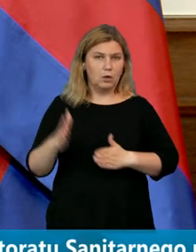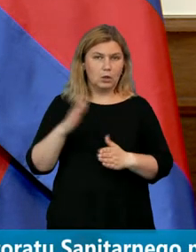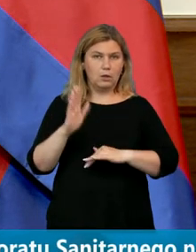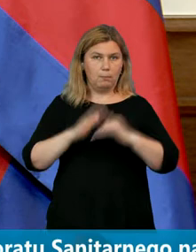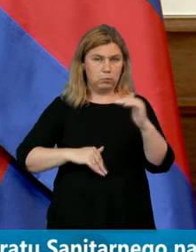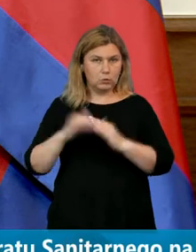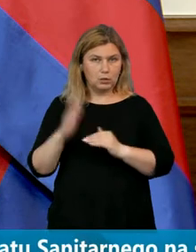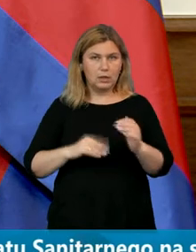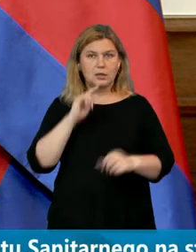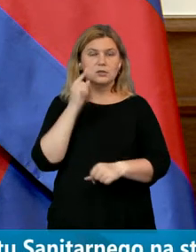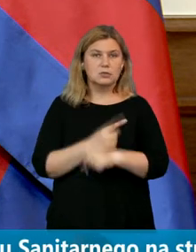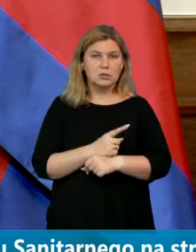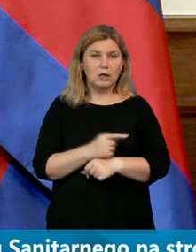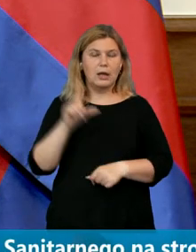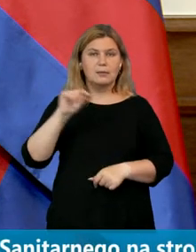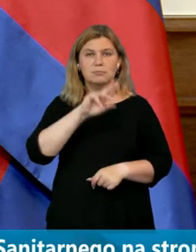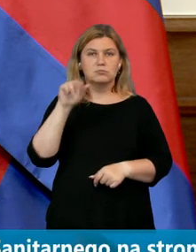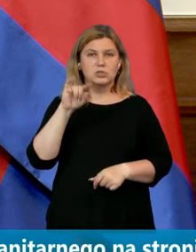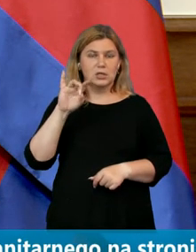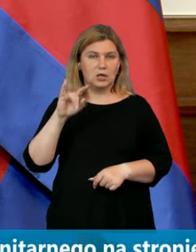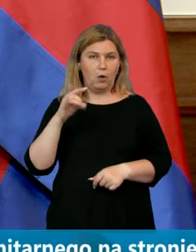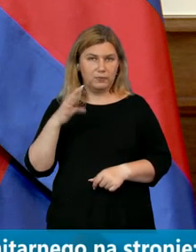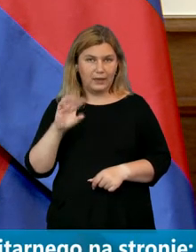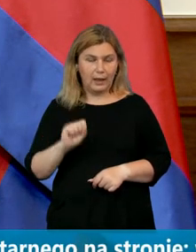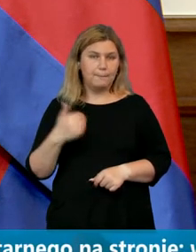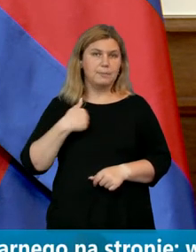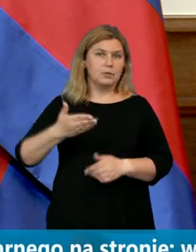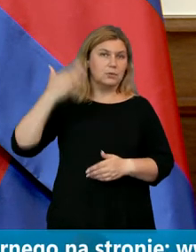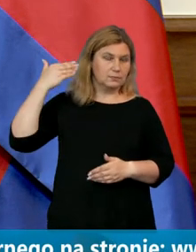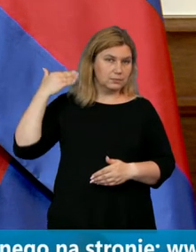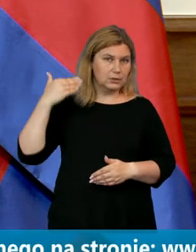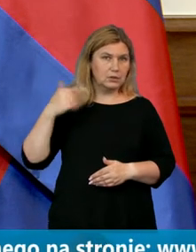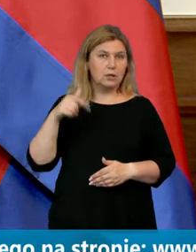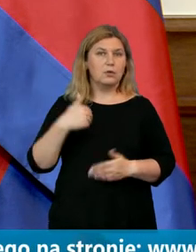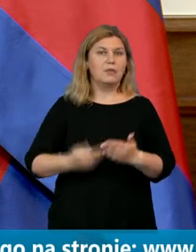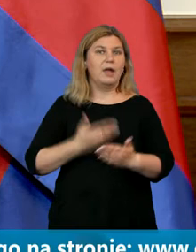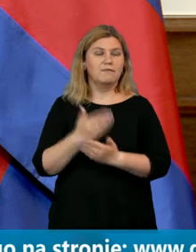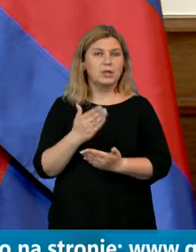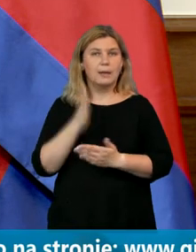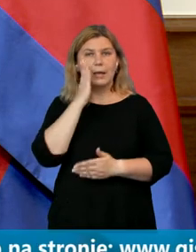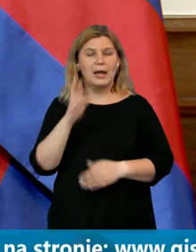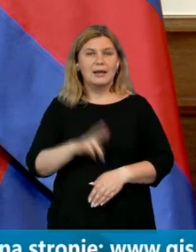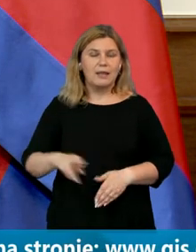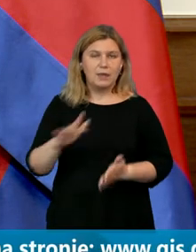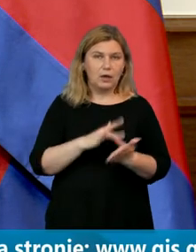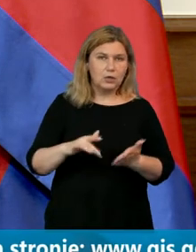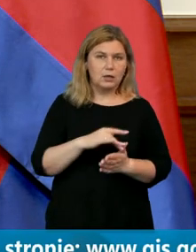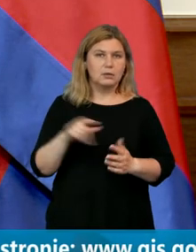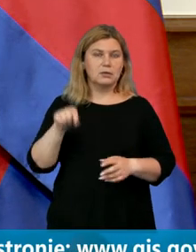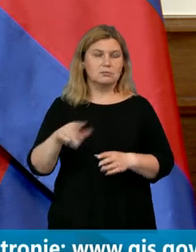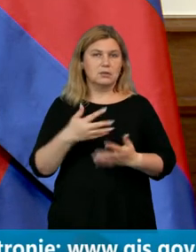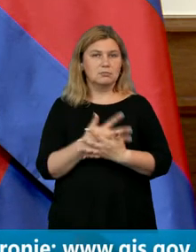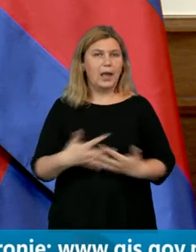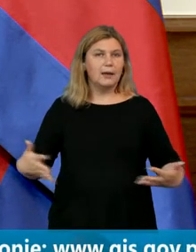że decyzje w sprawie przygodnej zapadły jakiś czas temu. To na wniosek mieszkańców Rady Osiedla. Teren został przeznaczony